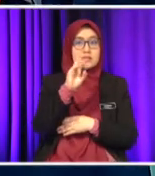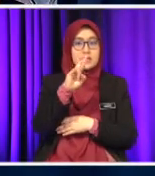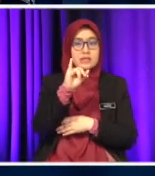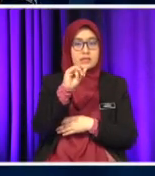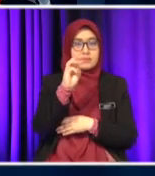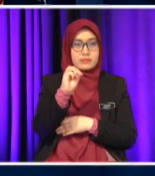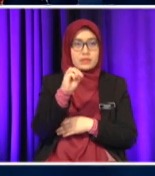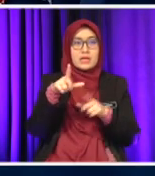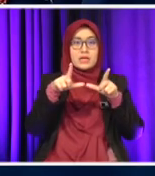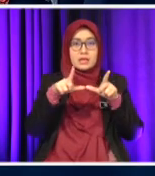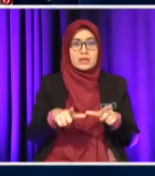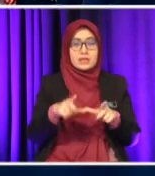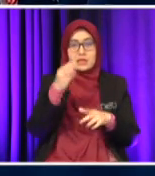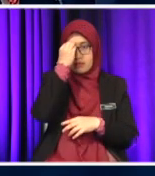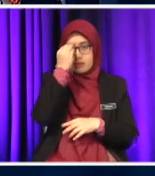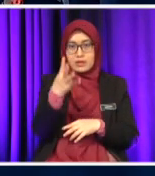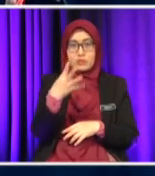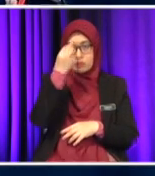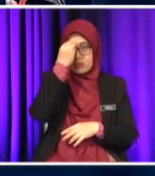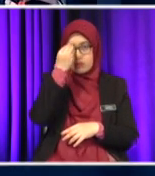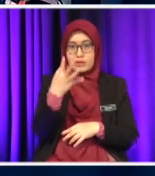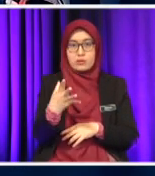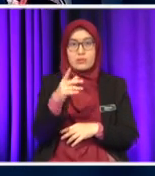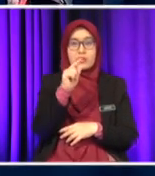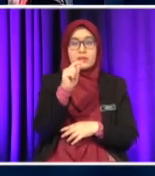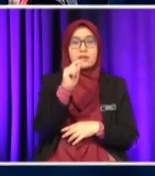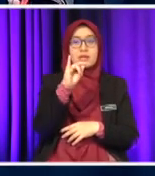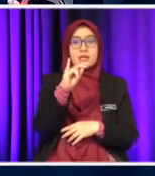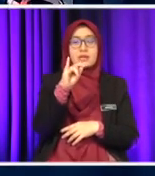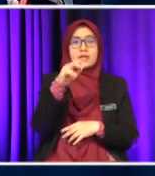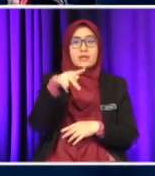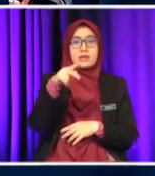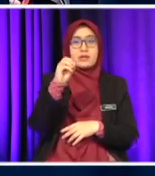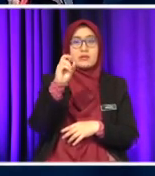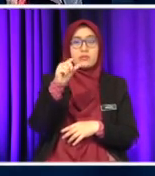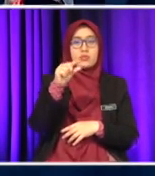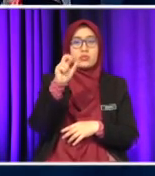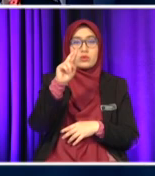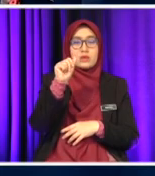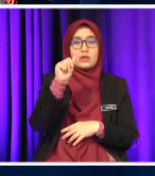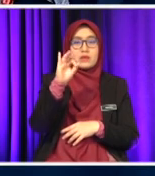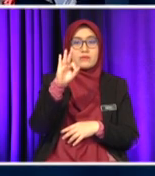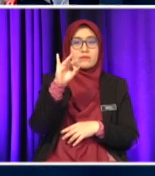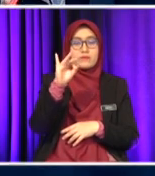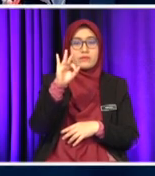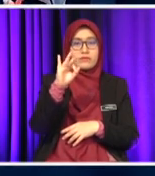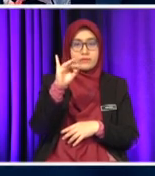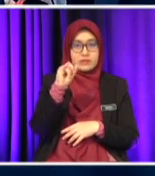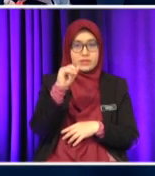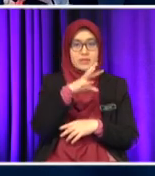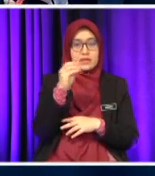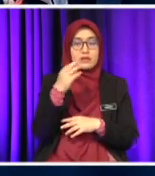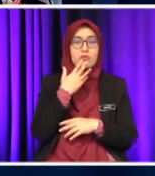dengan arek ke bentuk tipografinya dan sebagainya warna size tulisan